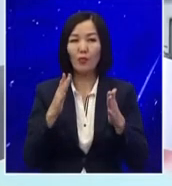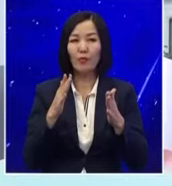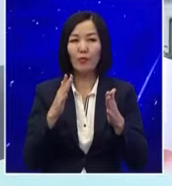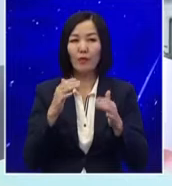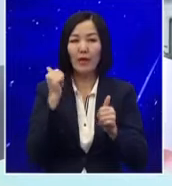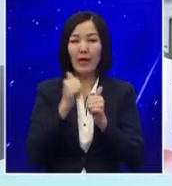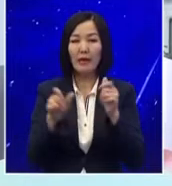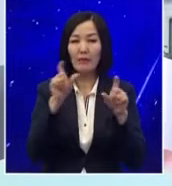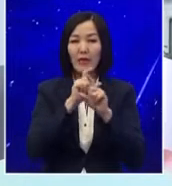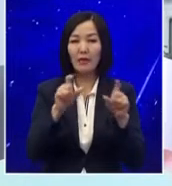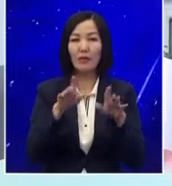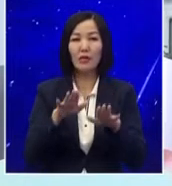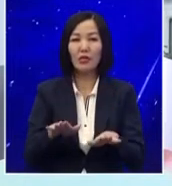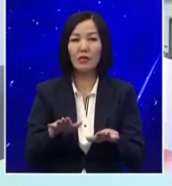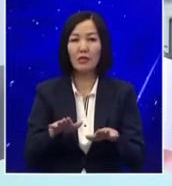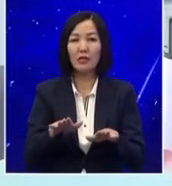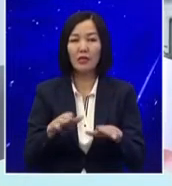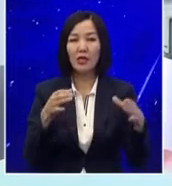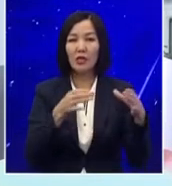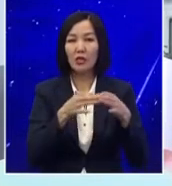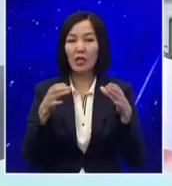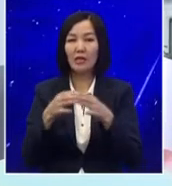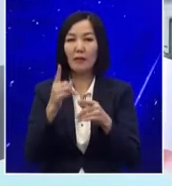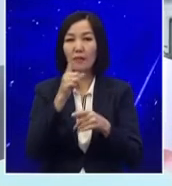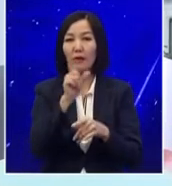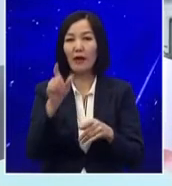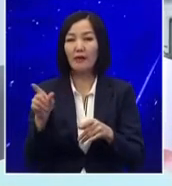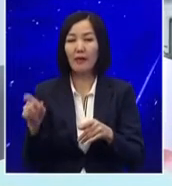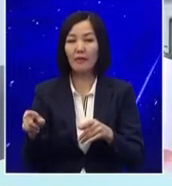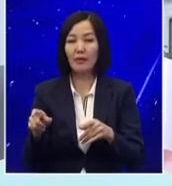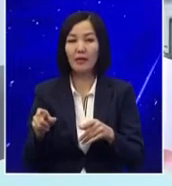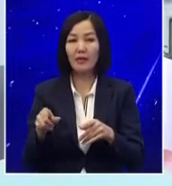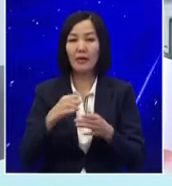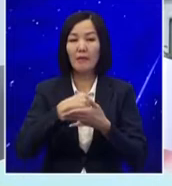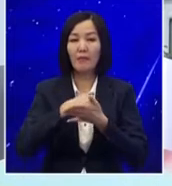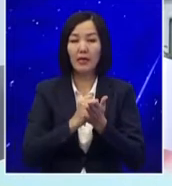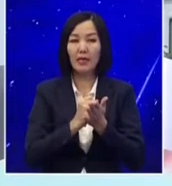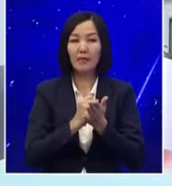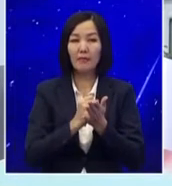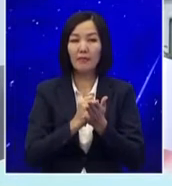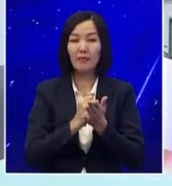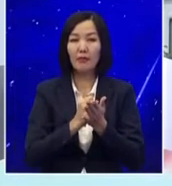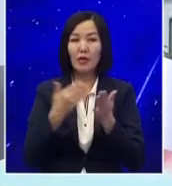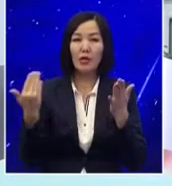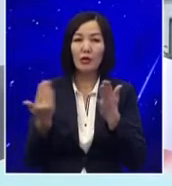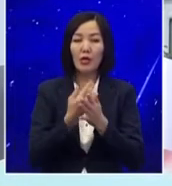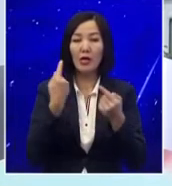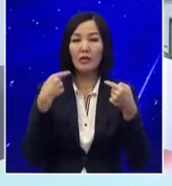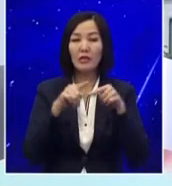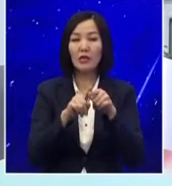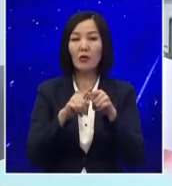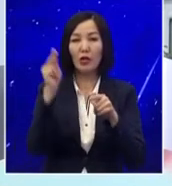жаңа әр мекемеде жергілікті жаңа штатынан бір азаматты қарастырып, соны бекітіп, жаңа технологияларды